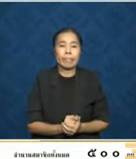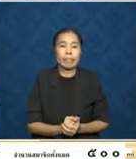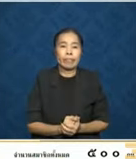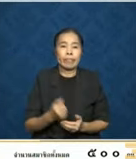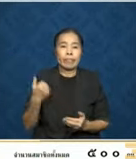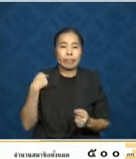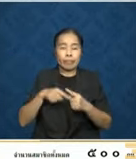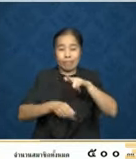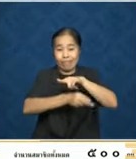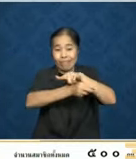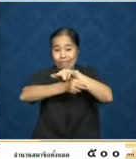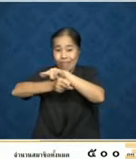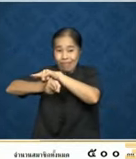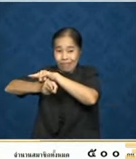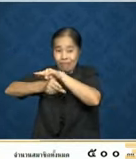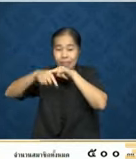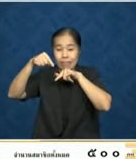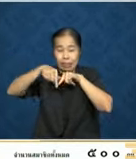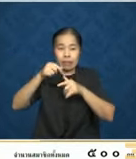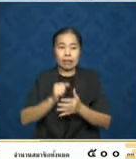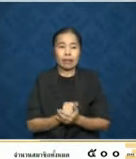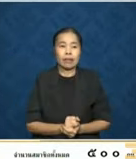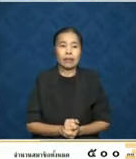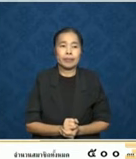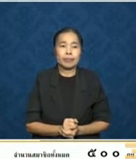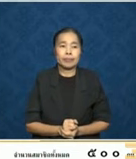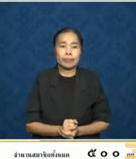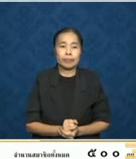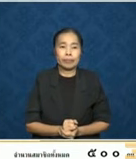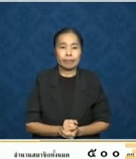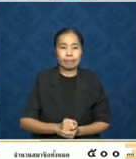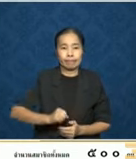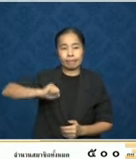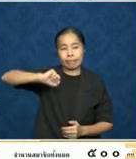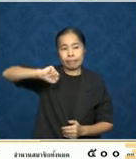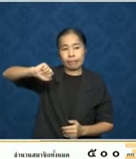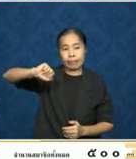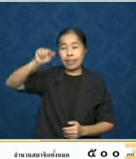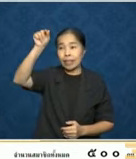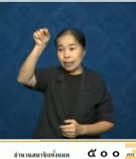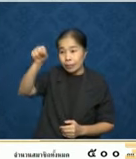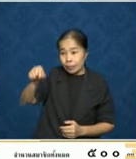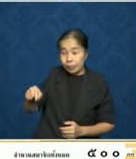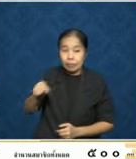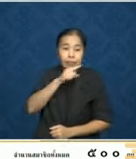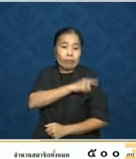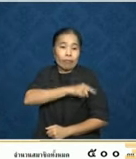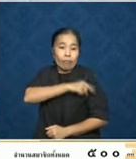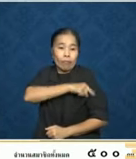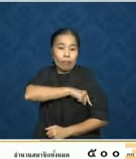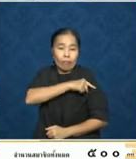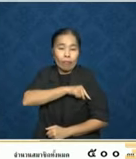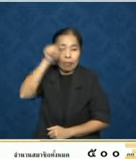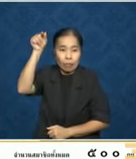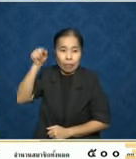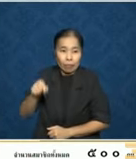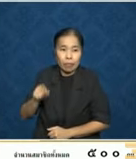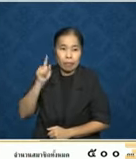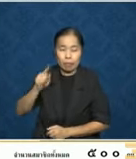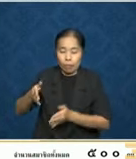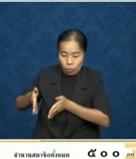องจากภาพมุมสูงภาพนี้นะคะบริเวณทางด้านขวามือที่มีเส้นขีดขาวๆอะค่ะจะเป็นคลองสาธ